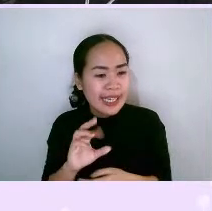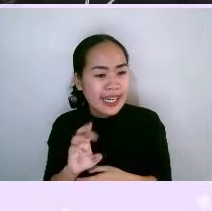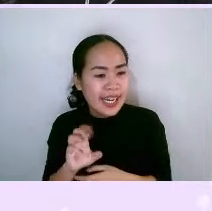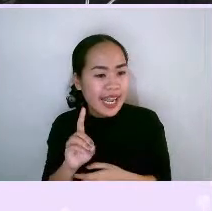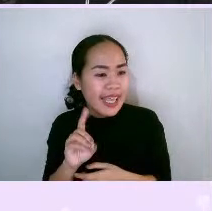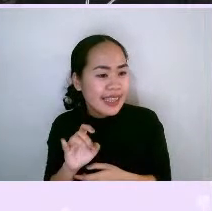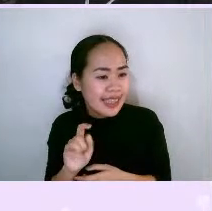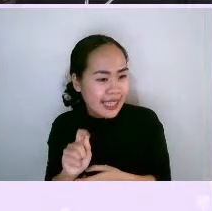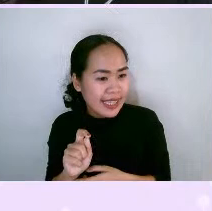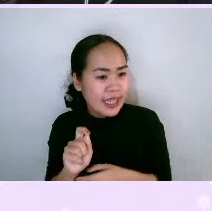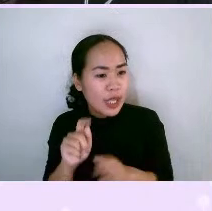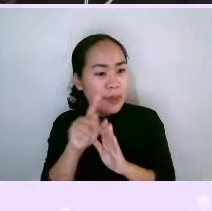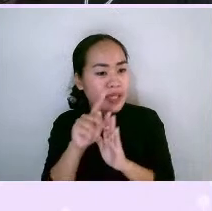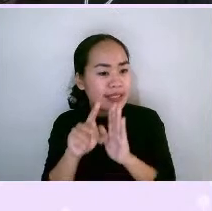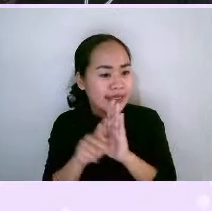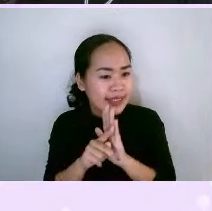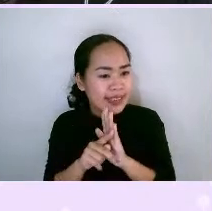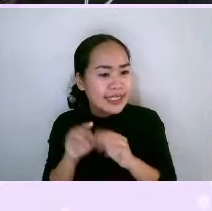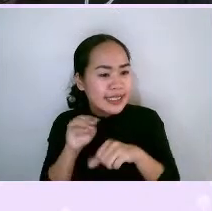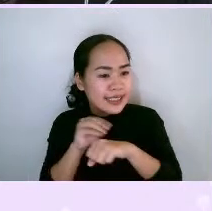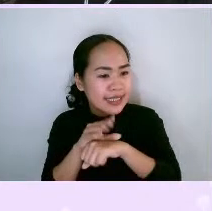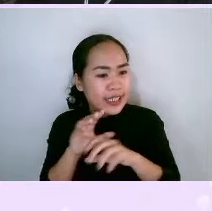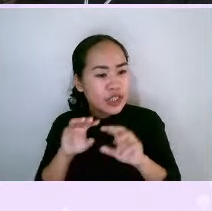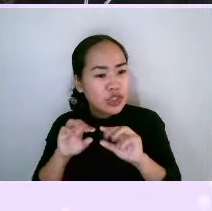or ACPC.